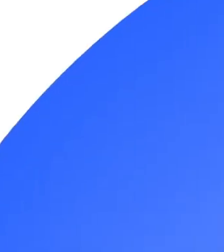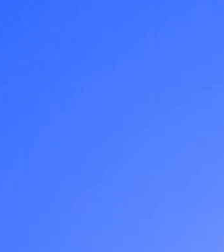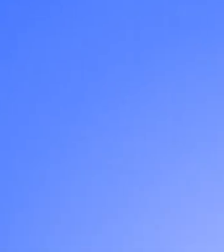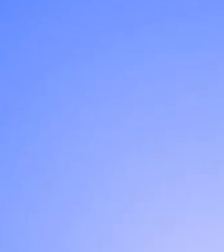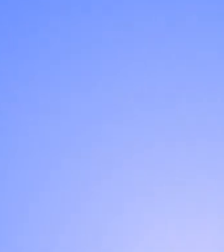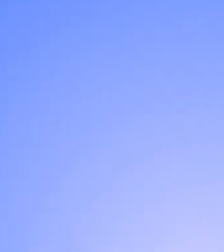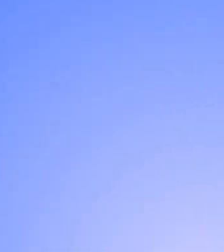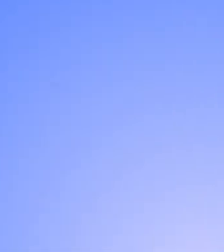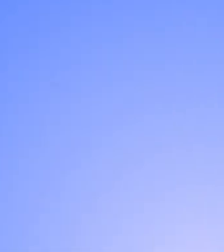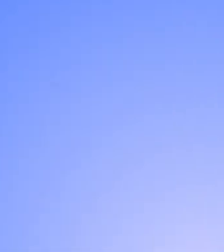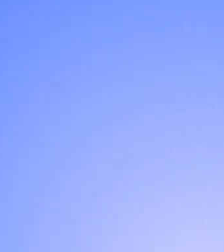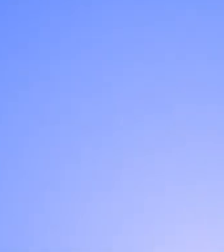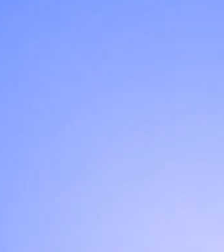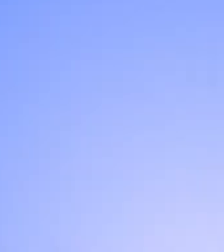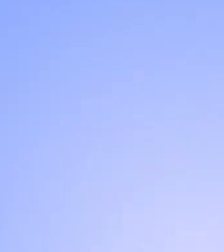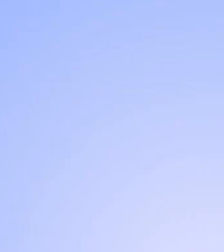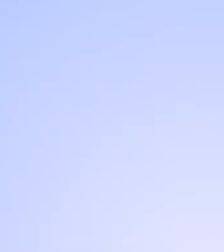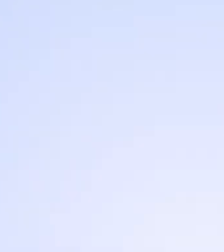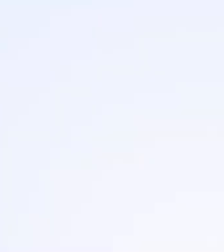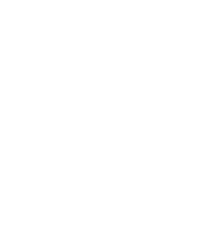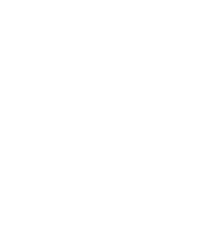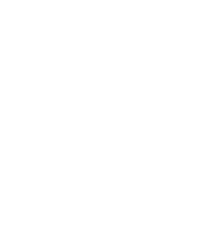으 으